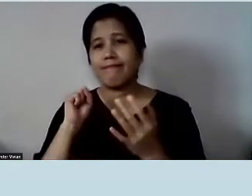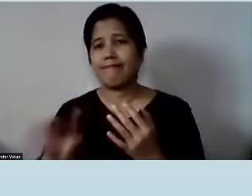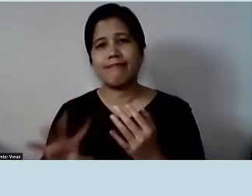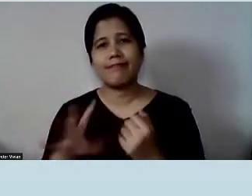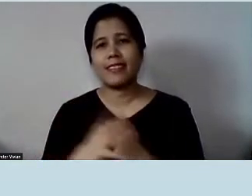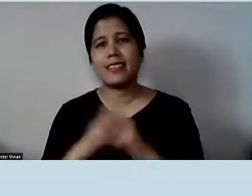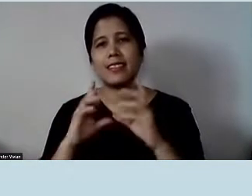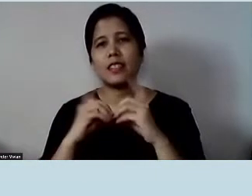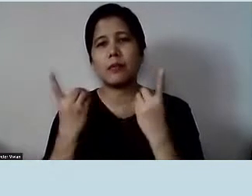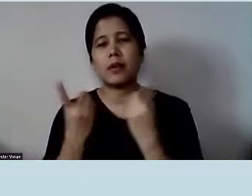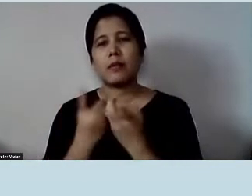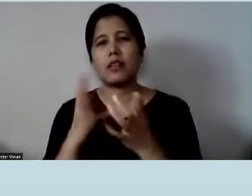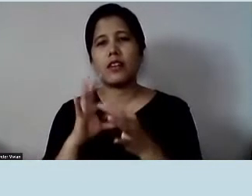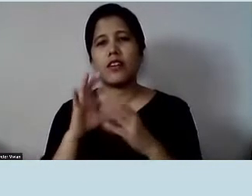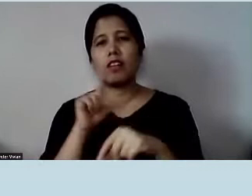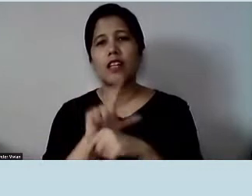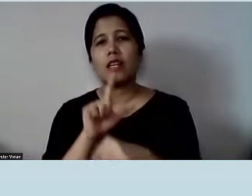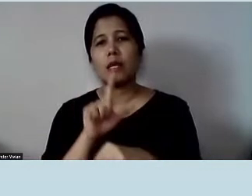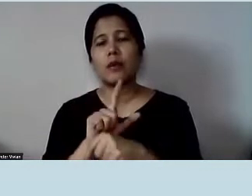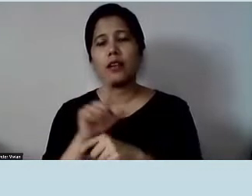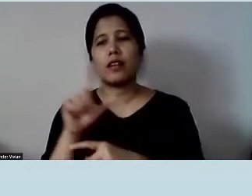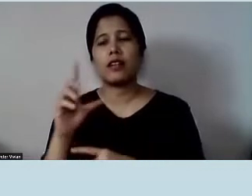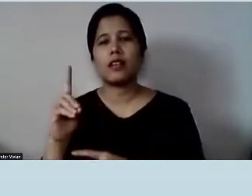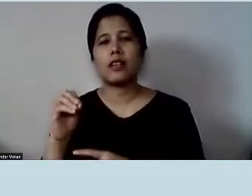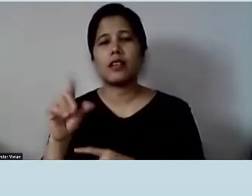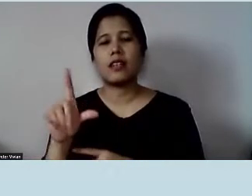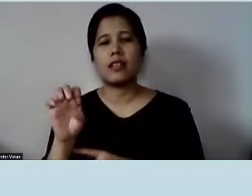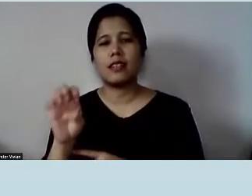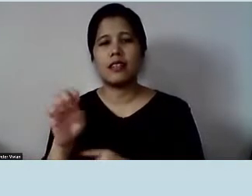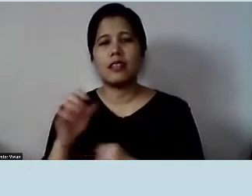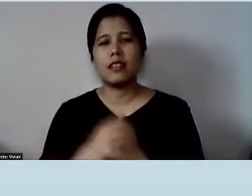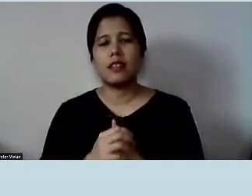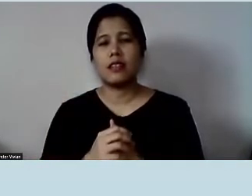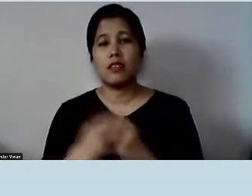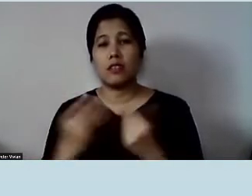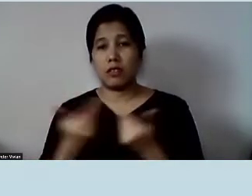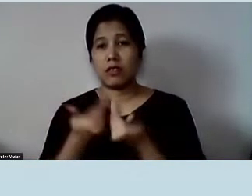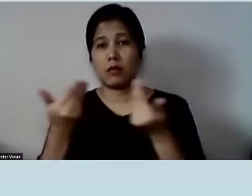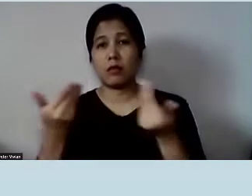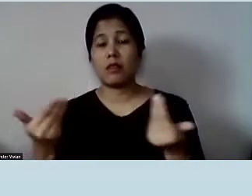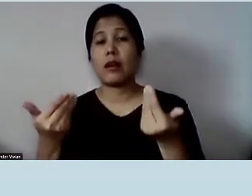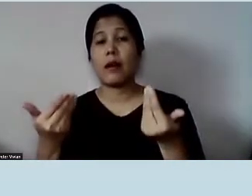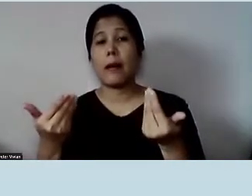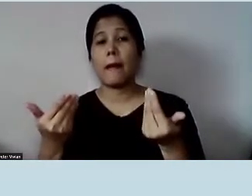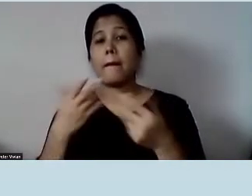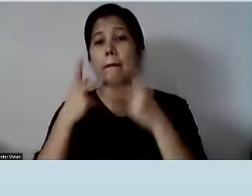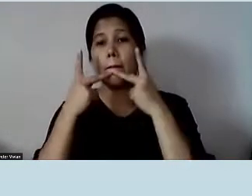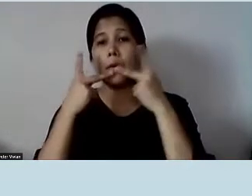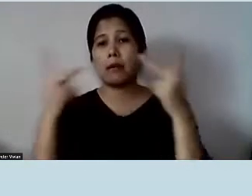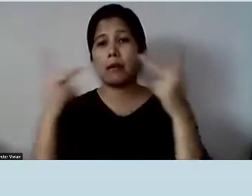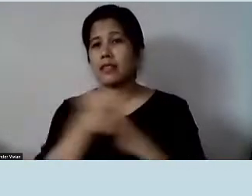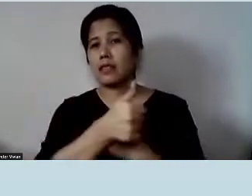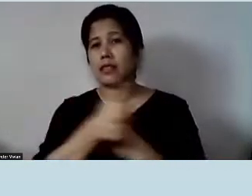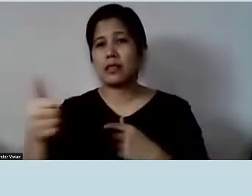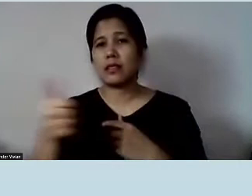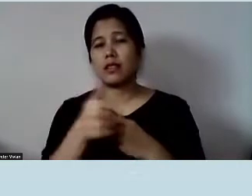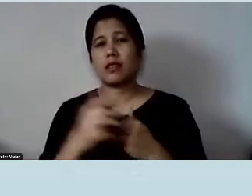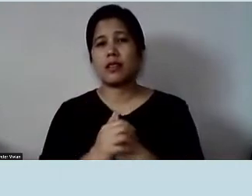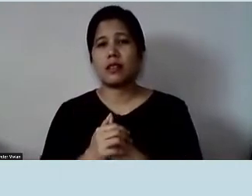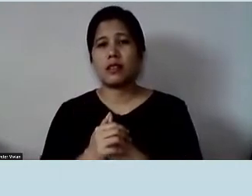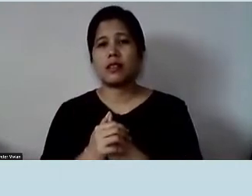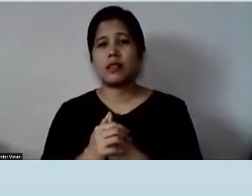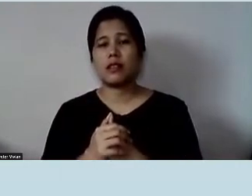Department of Labor. And then prohibition on discrimination doon sa mga public transportation natin or doon sa mga